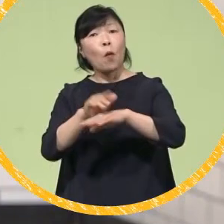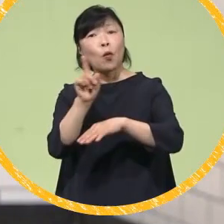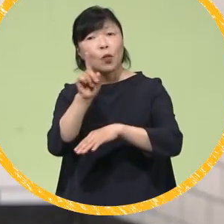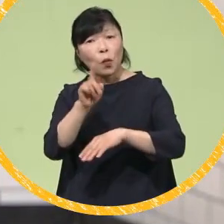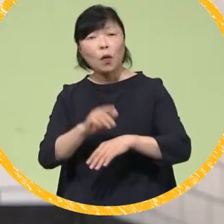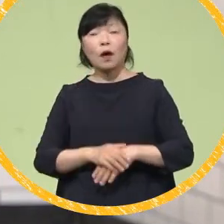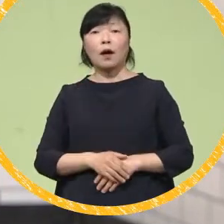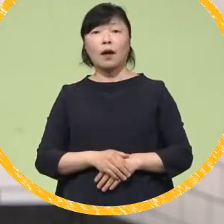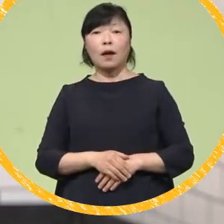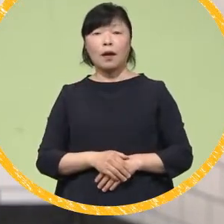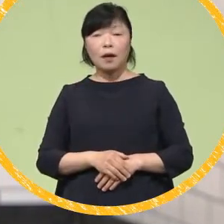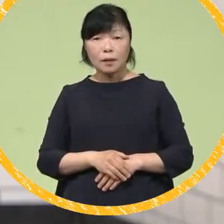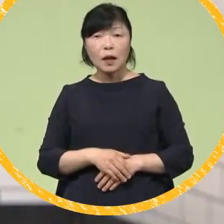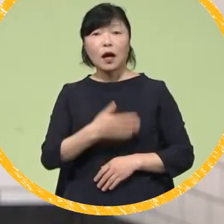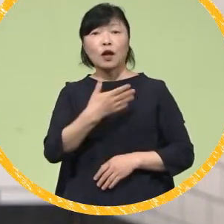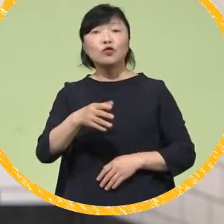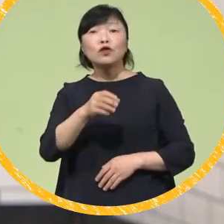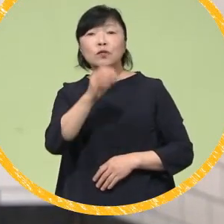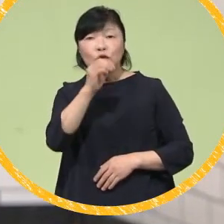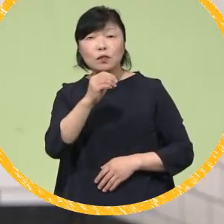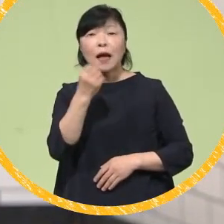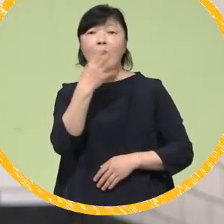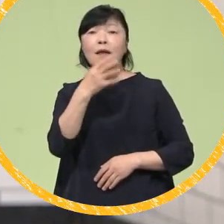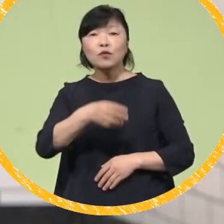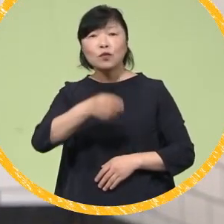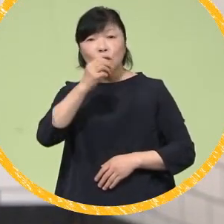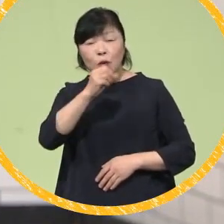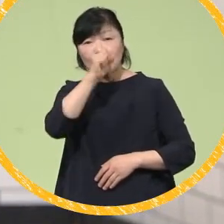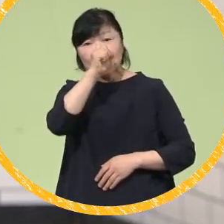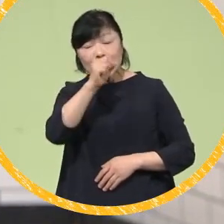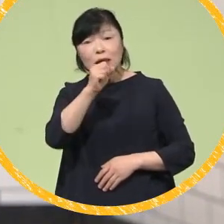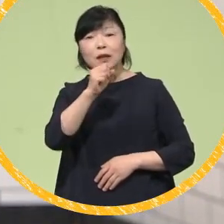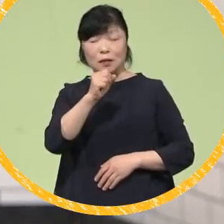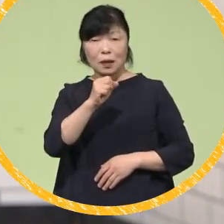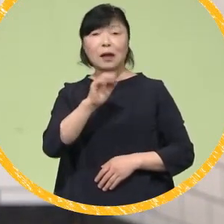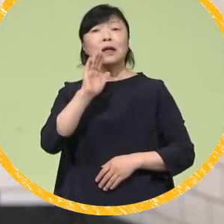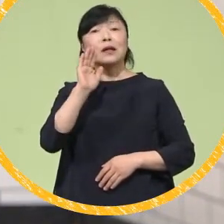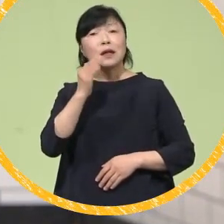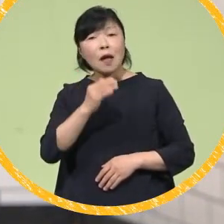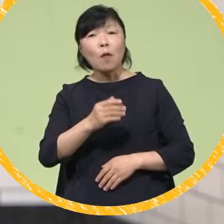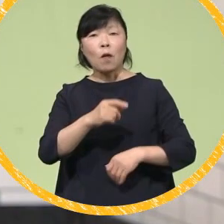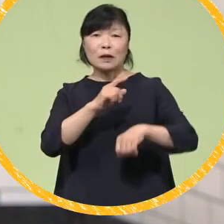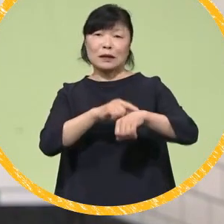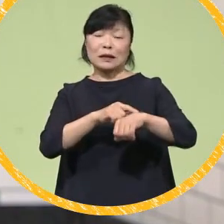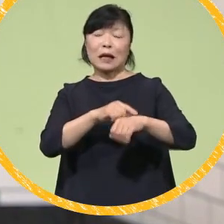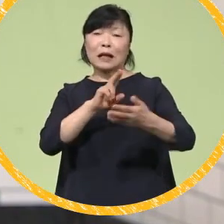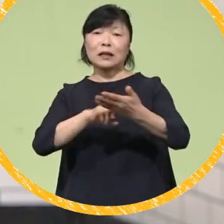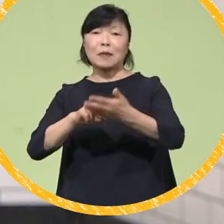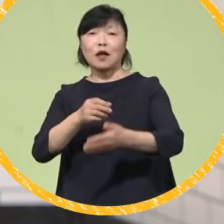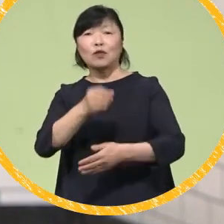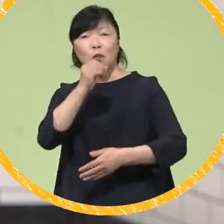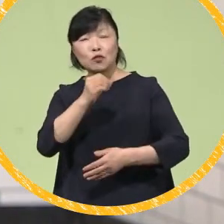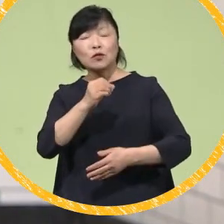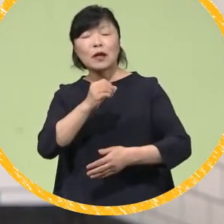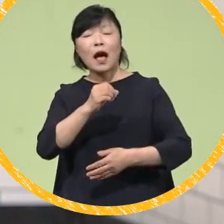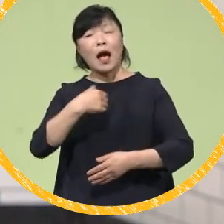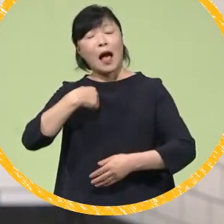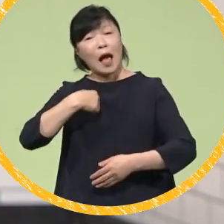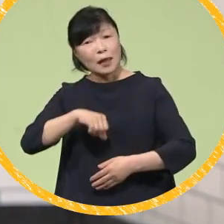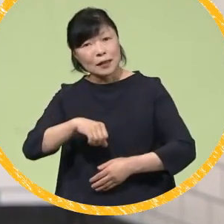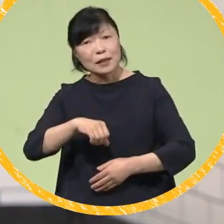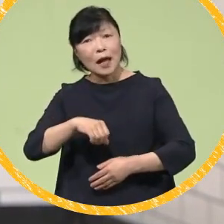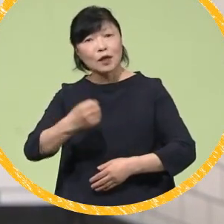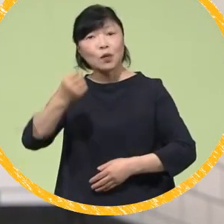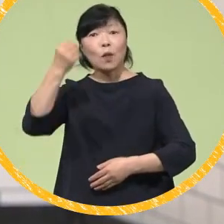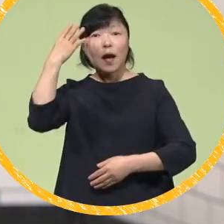？ はい、こまめに水分補給、塩分補給ってよく言うと思うんですけども、うん、まあ、時間を決めて飲むのがいいんですけど、はい、やはりこう飲んでくると飽きたりと